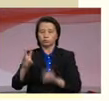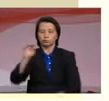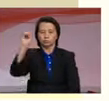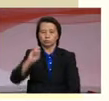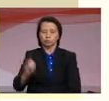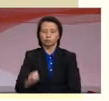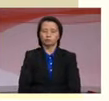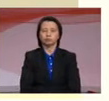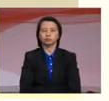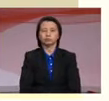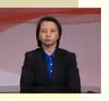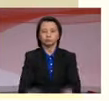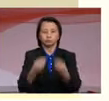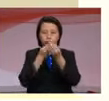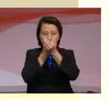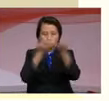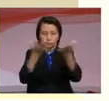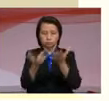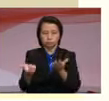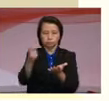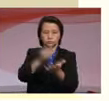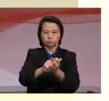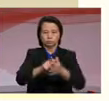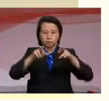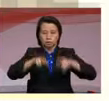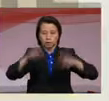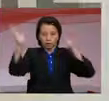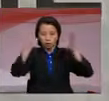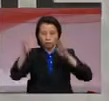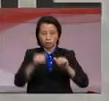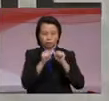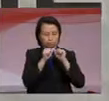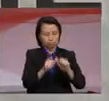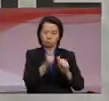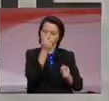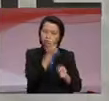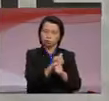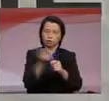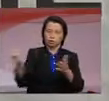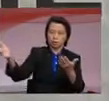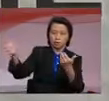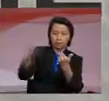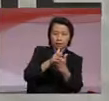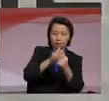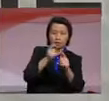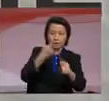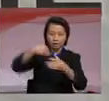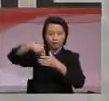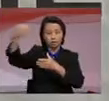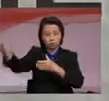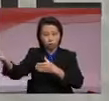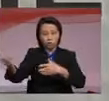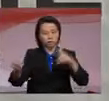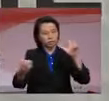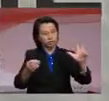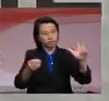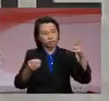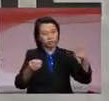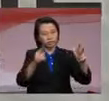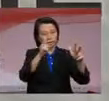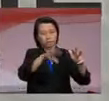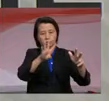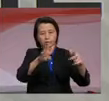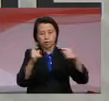83.7%. Dimaklumkan, laporan rakyat Malaysia dan pemastautin tetap yang pulang daripada luar negara dari 3 April sehingga